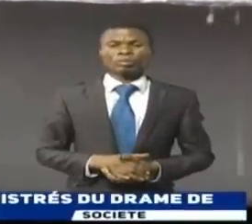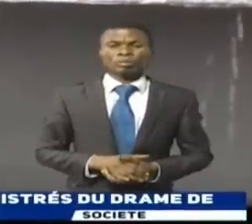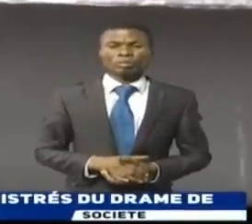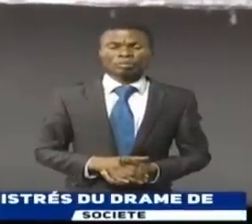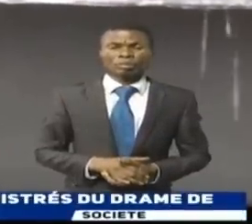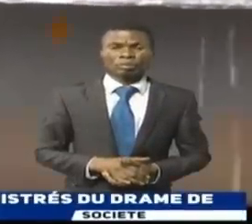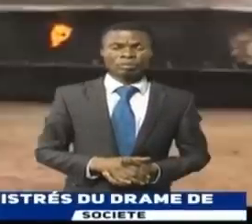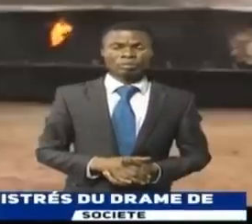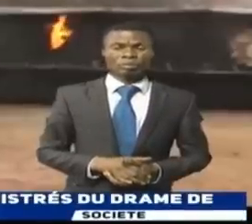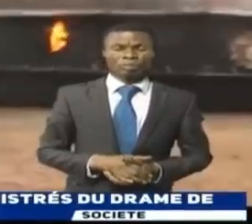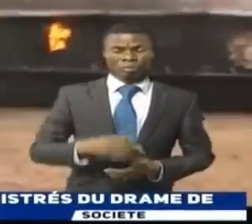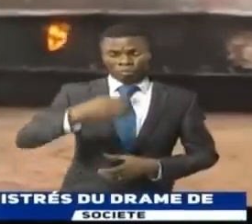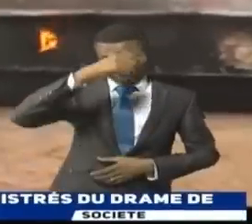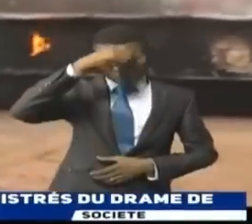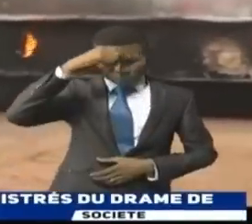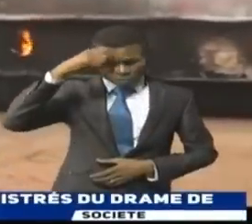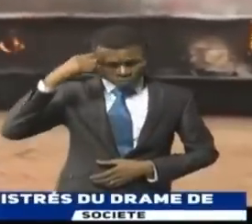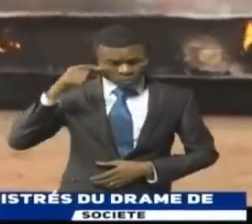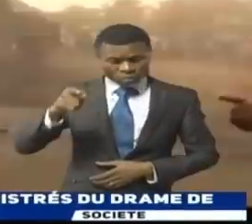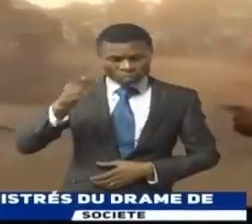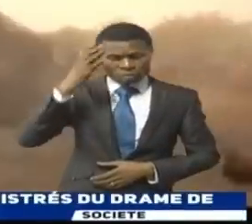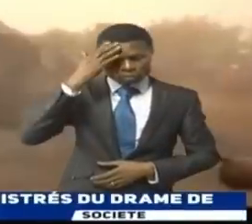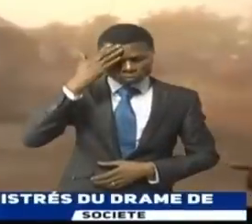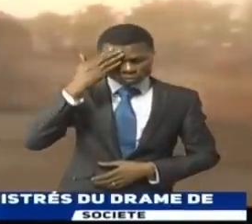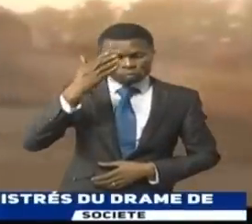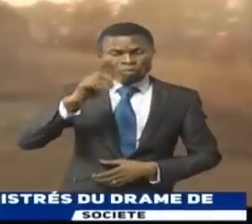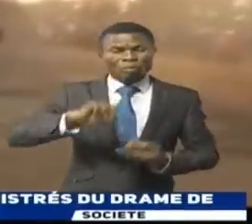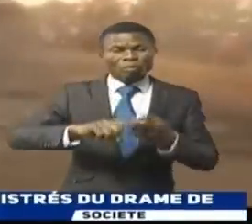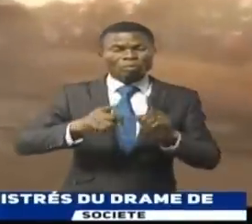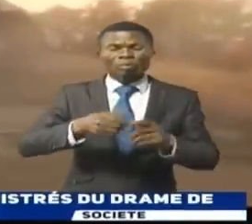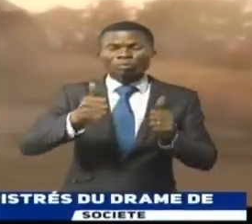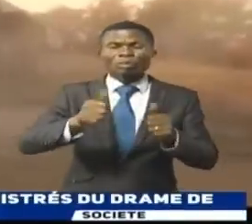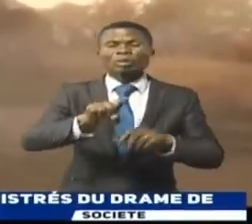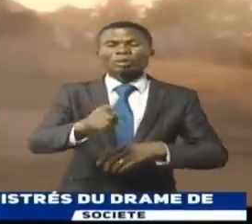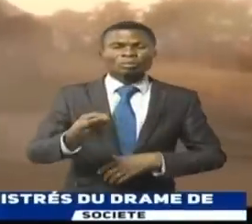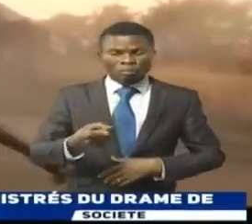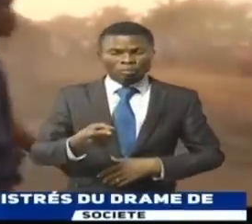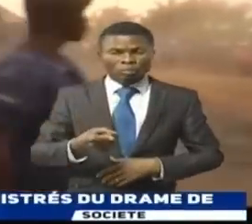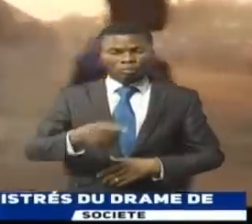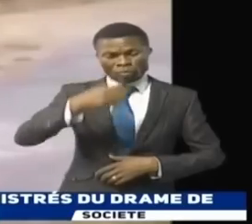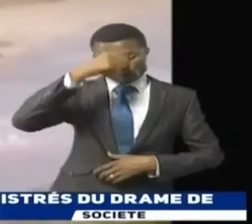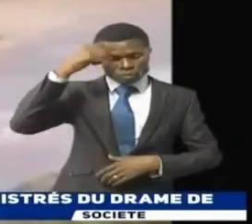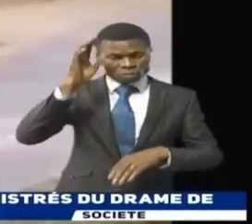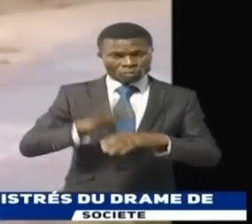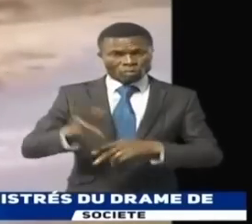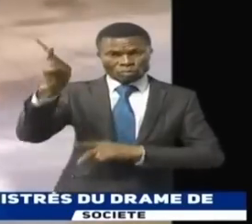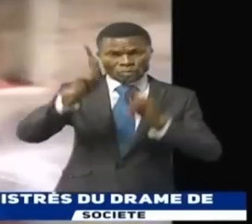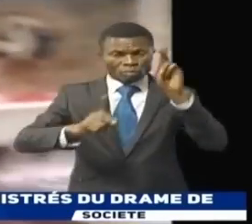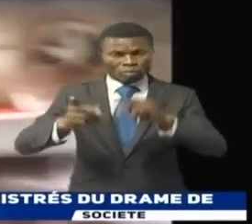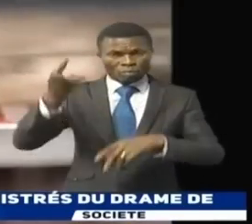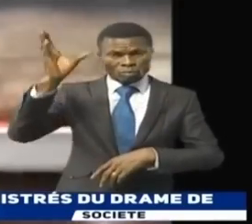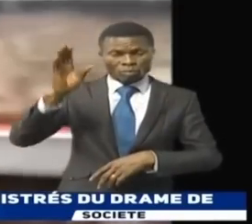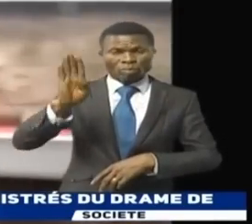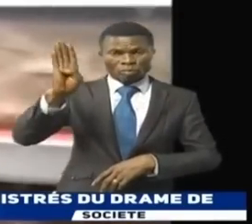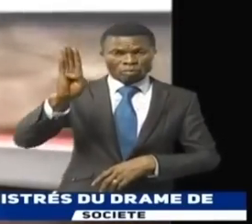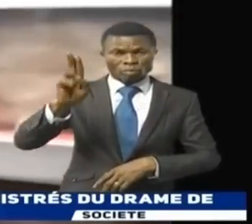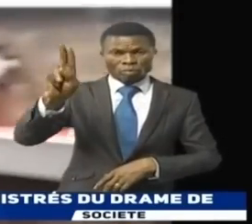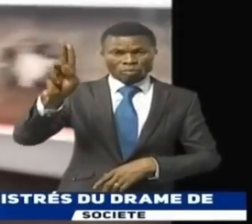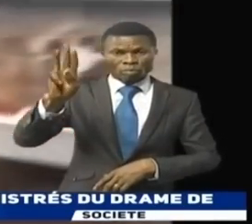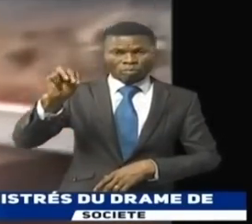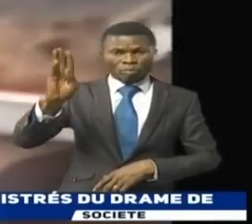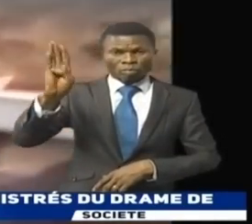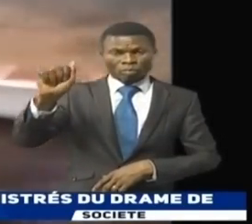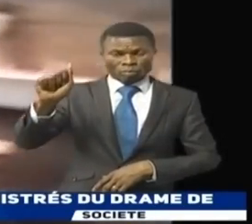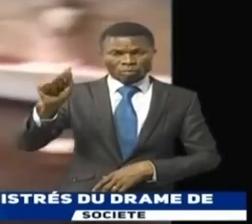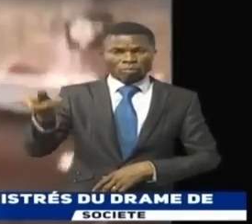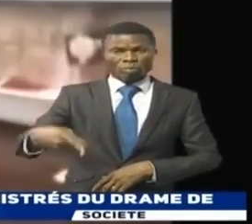C'est dans le malheur que l'on reconnaît ce vrai ami, dit-on. Le malheur qui frappe la population paysanne des Bumba dans la province du